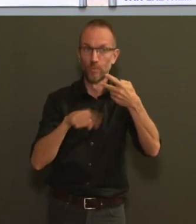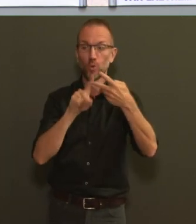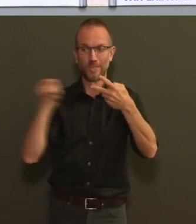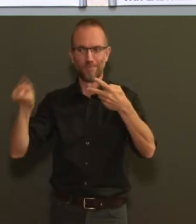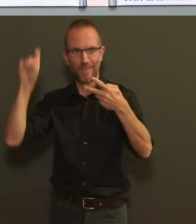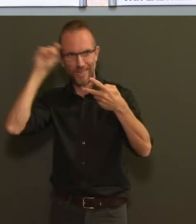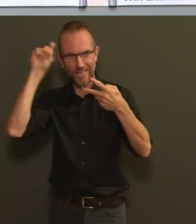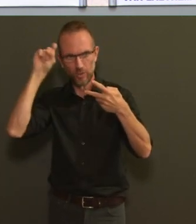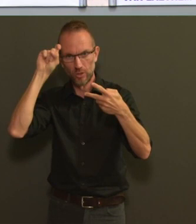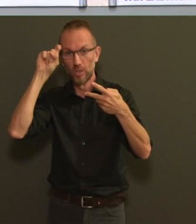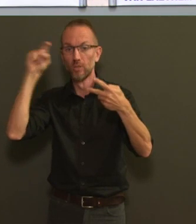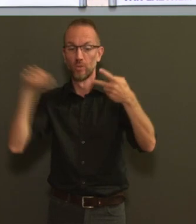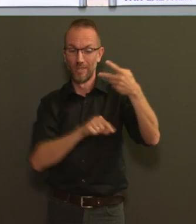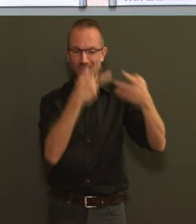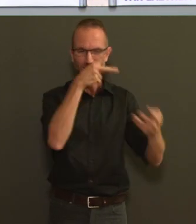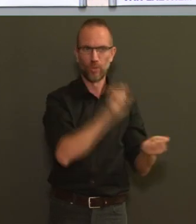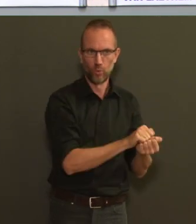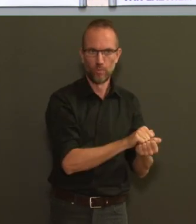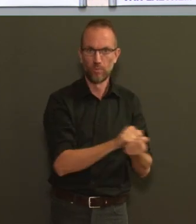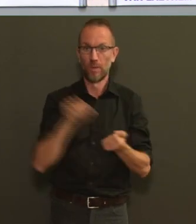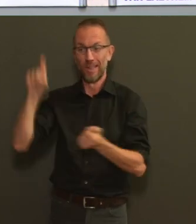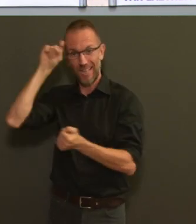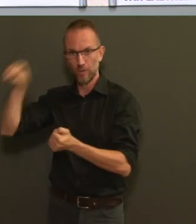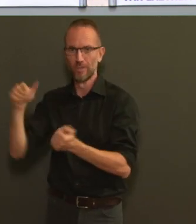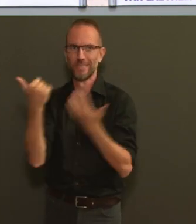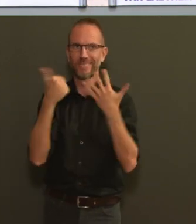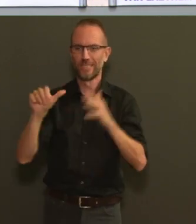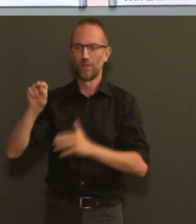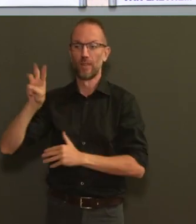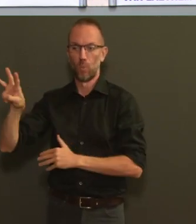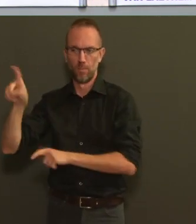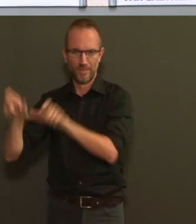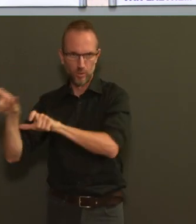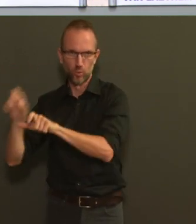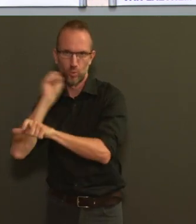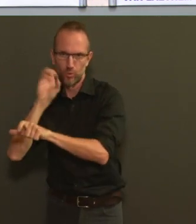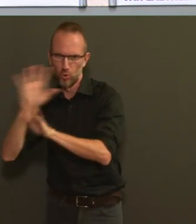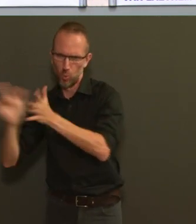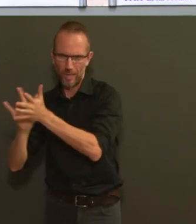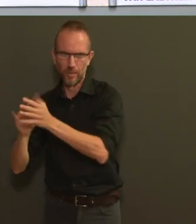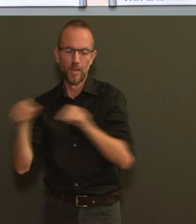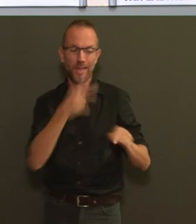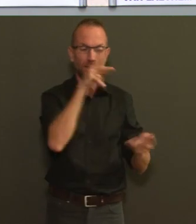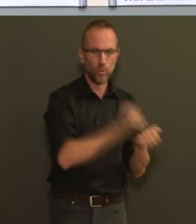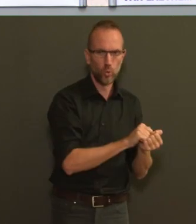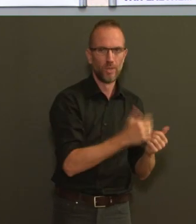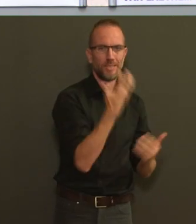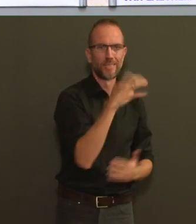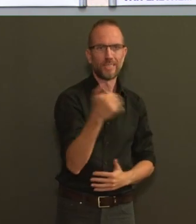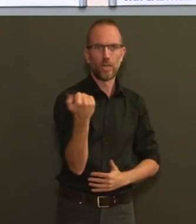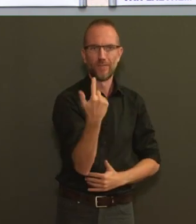Hainaut, respectivement 623 et 586 nouveaux cas par jour.